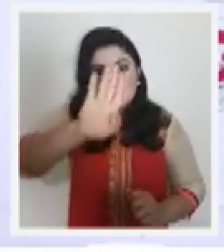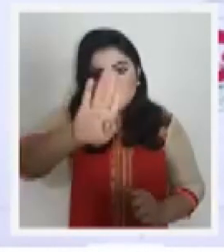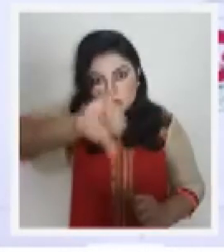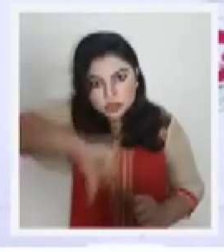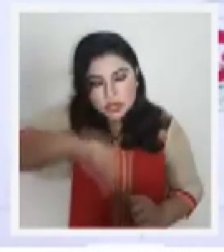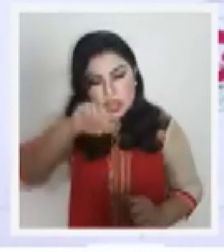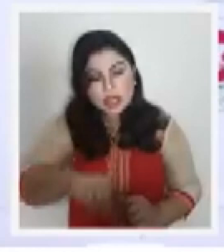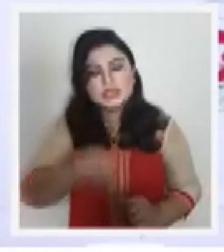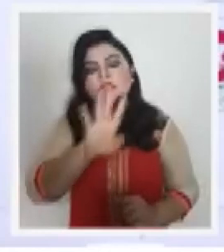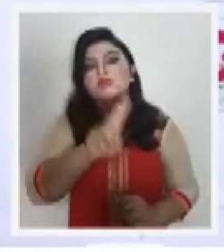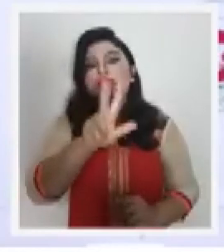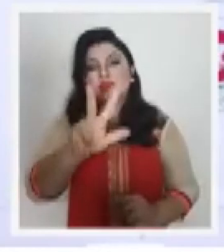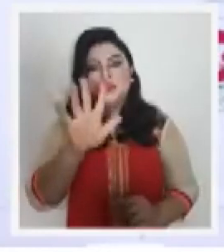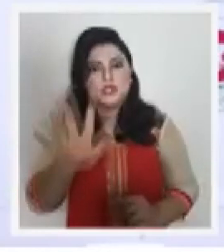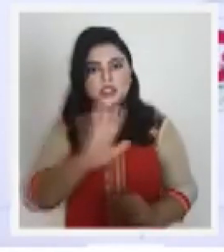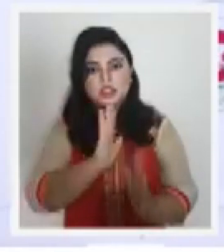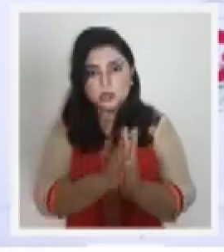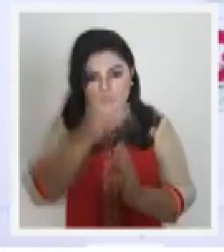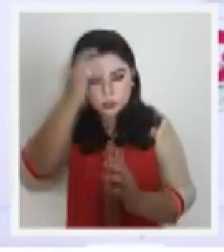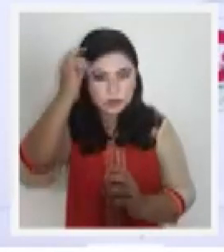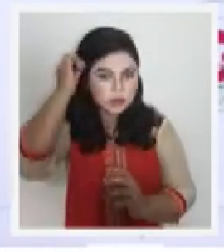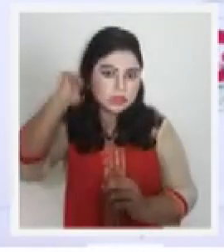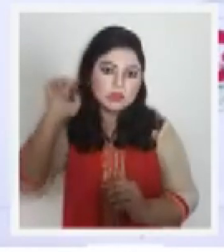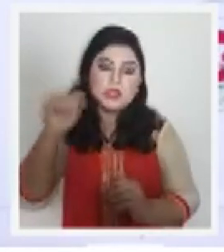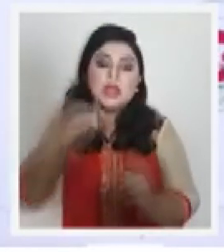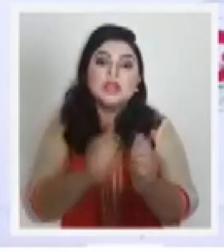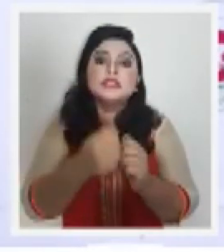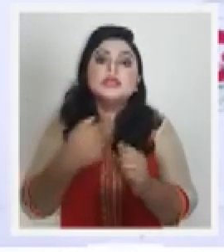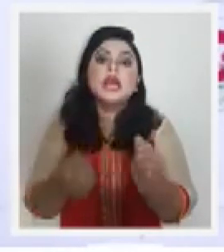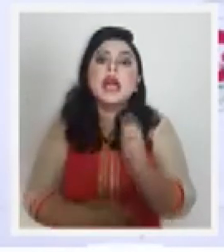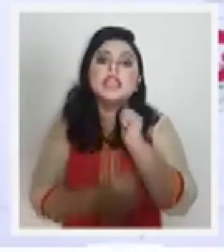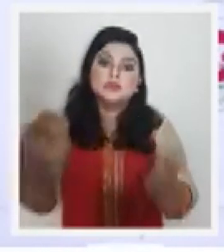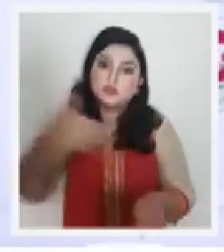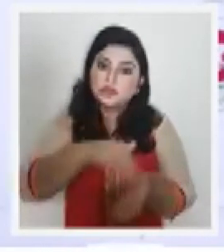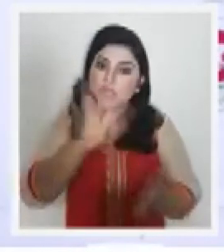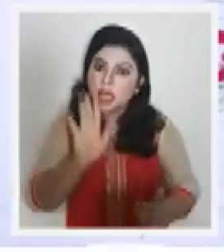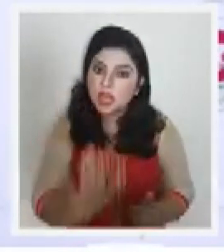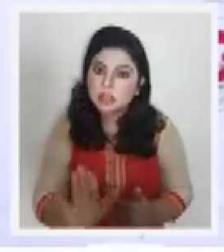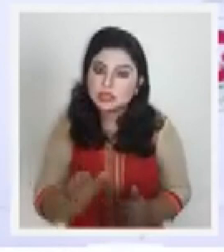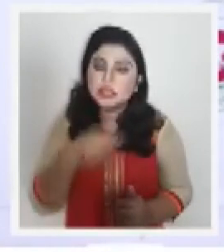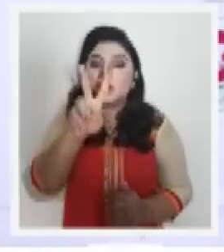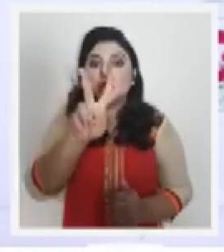58,345 জন এবং এ পর্যন্ত আইসোলেশন থেকে ছাড়া পেয়েছেন 39,085 জন। বর্তমানে আইসোলেশনে আছেন